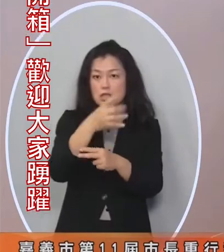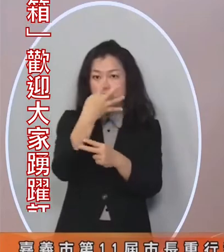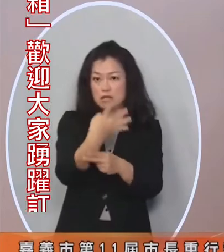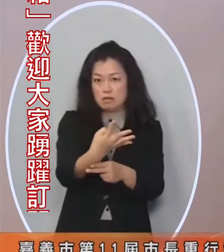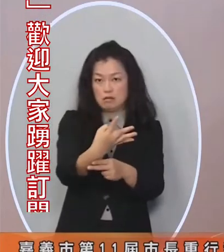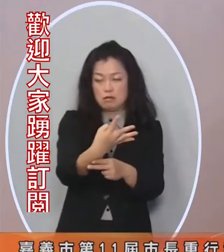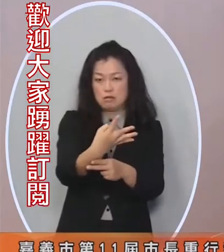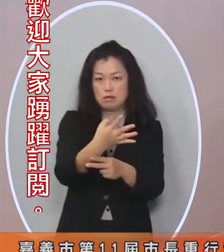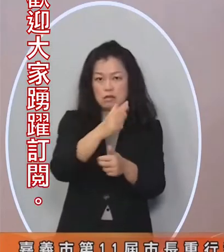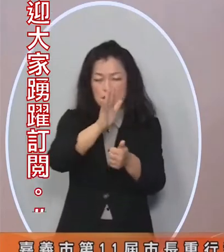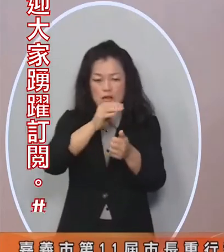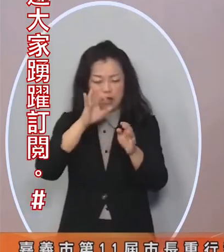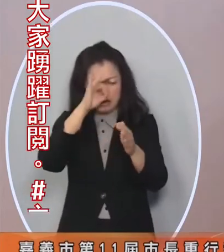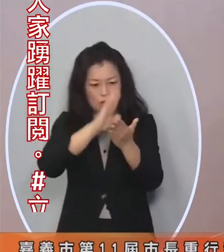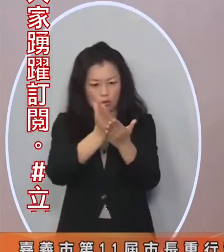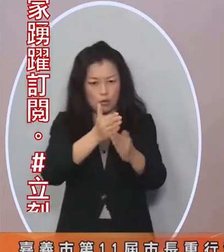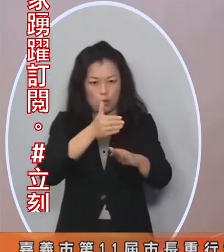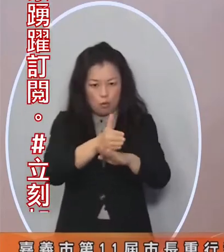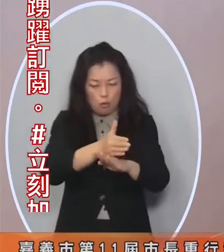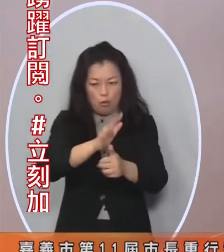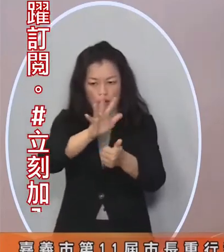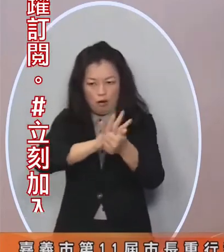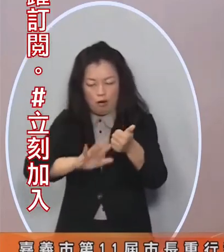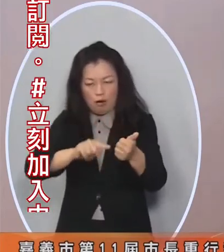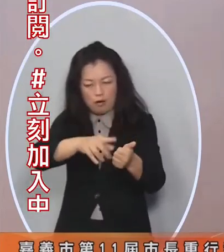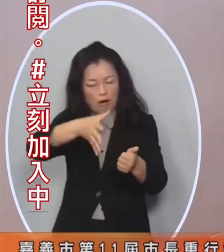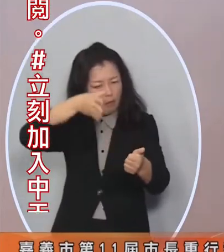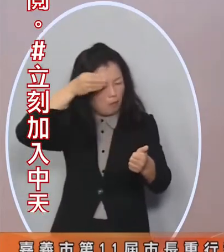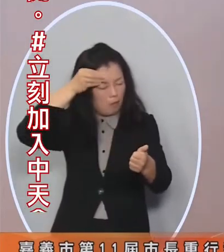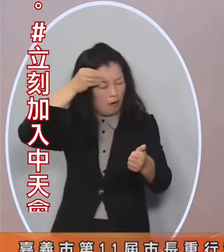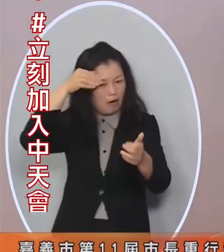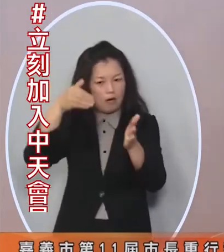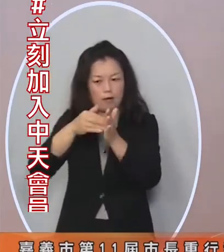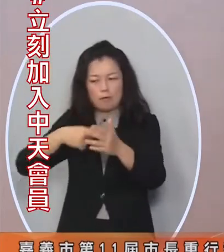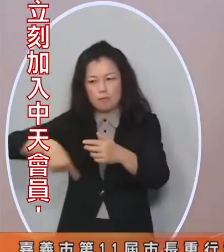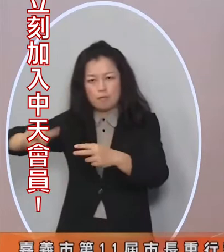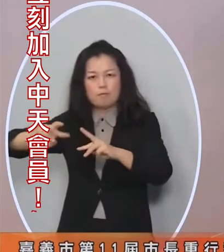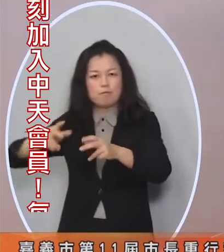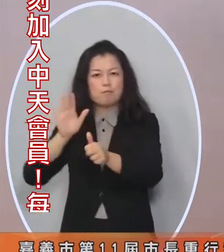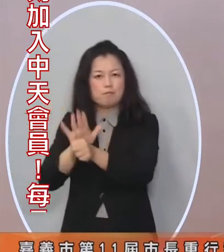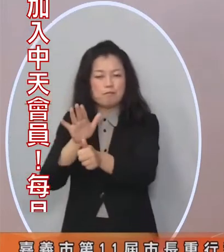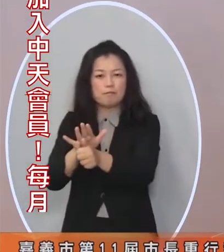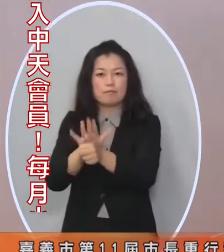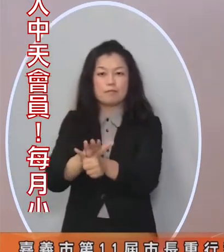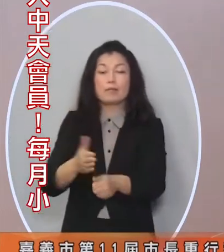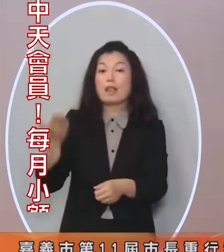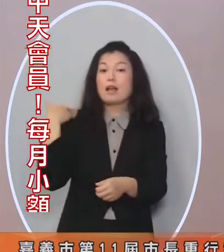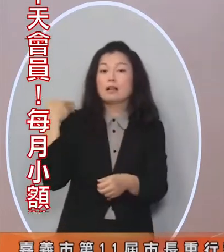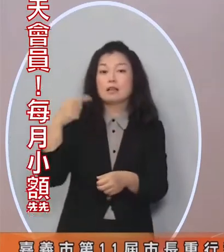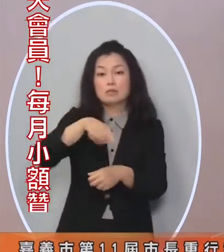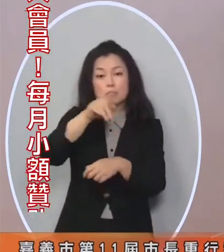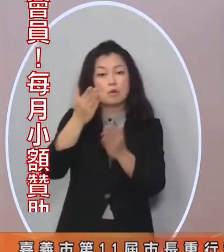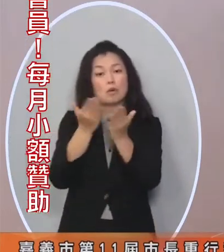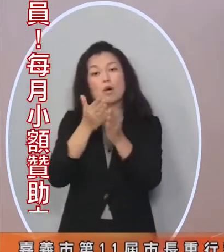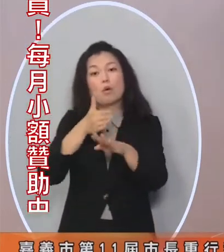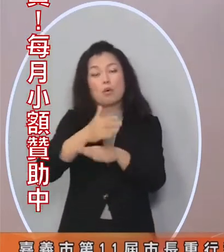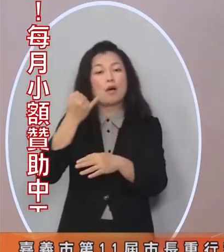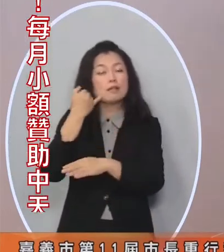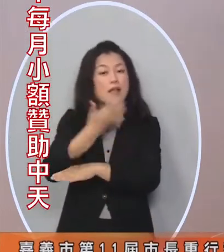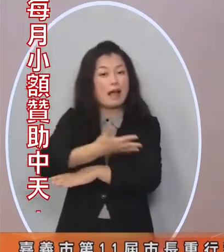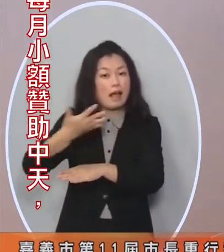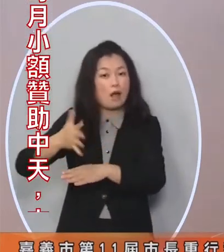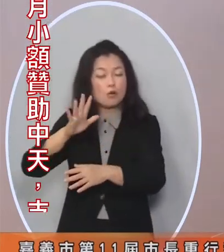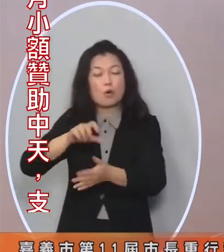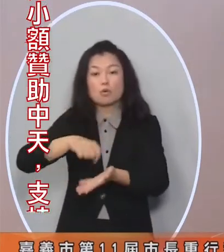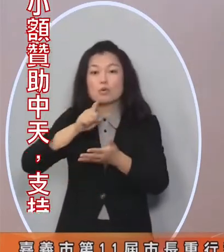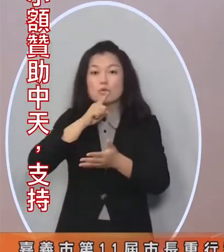最后他为世界做了很多美好的事情啊，这都是我的偶像。所以这个以前海伦凯勒，我们念书都有提到一句话，这个善用你的